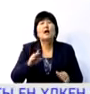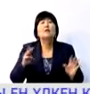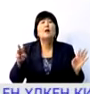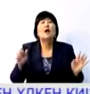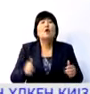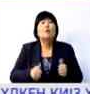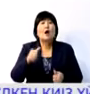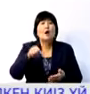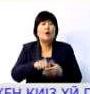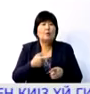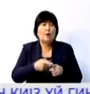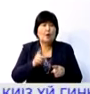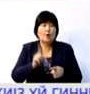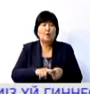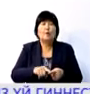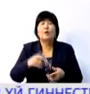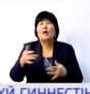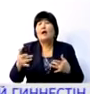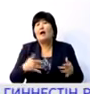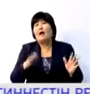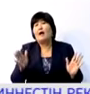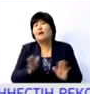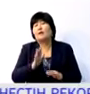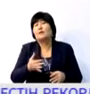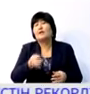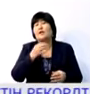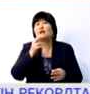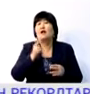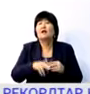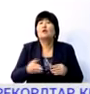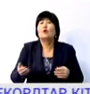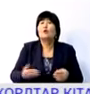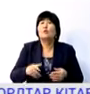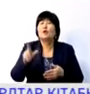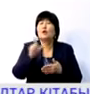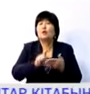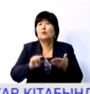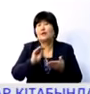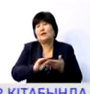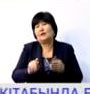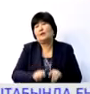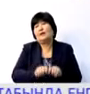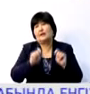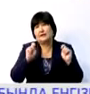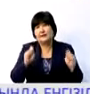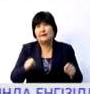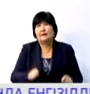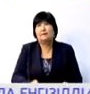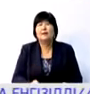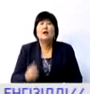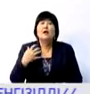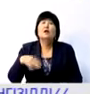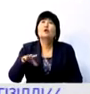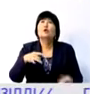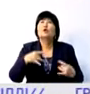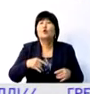байқау болды. Тағылымды кеште Батырханның әндері әуелеп, ерте үзілген ән ғұмыр атты кітабының тұсауы кесілді. Сыр өңірі